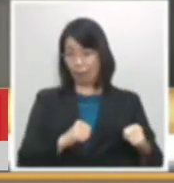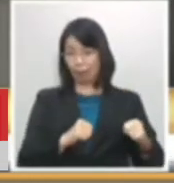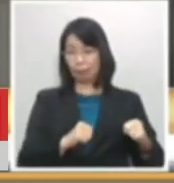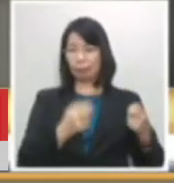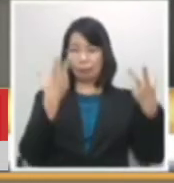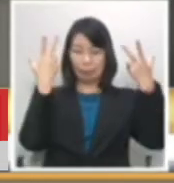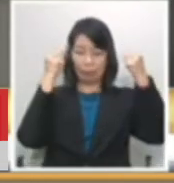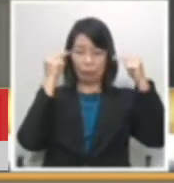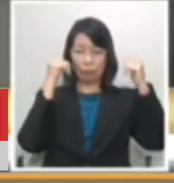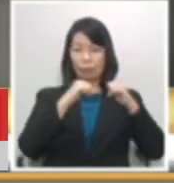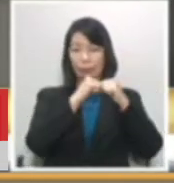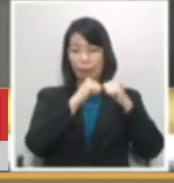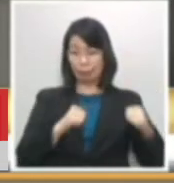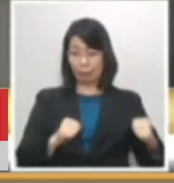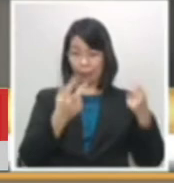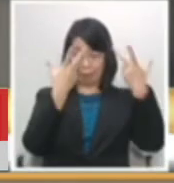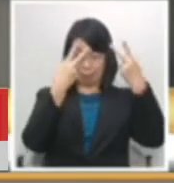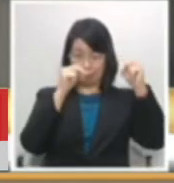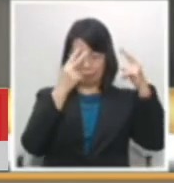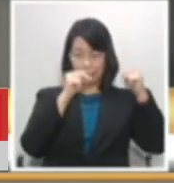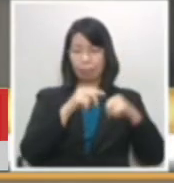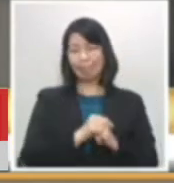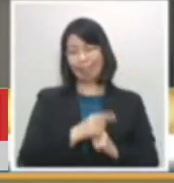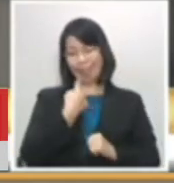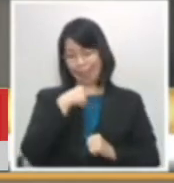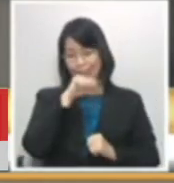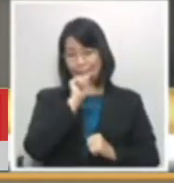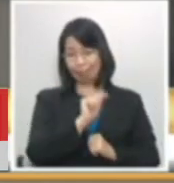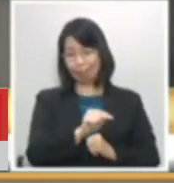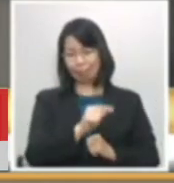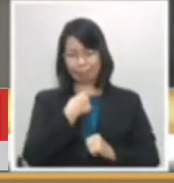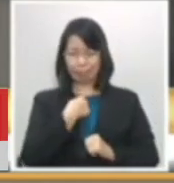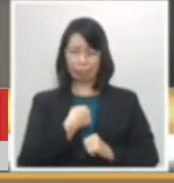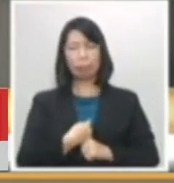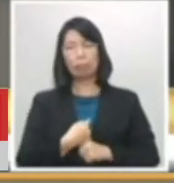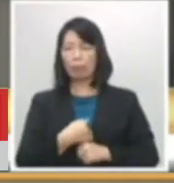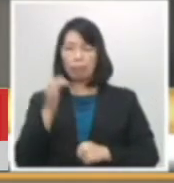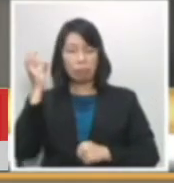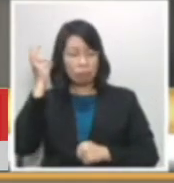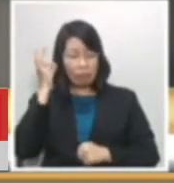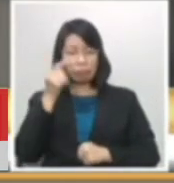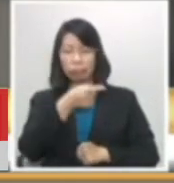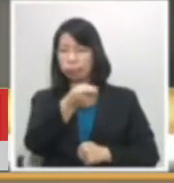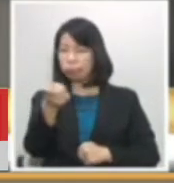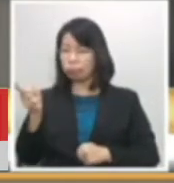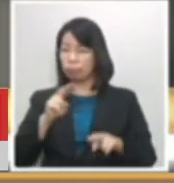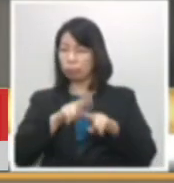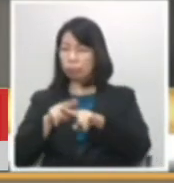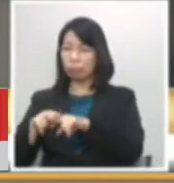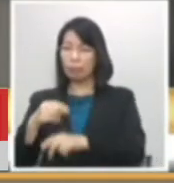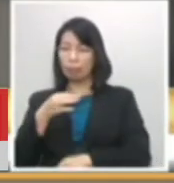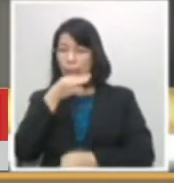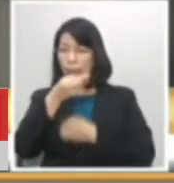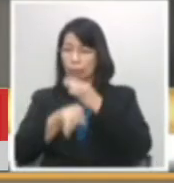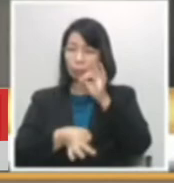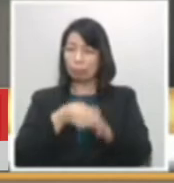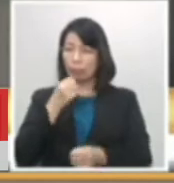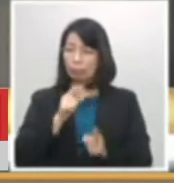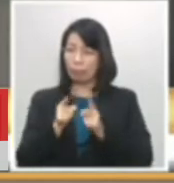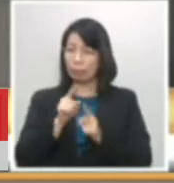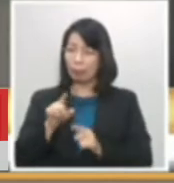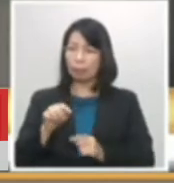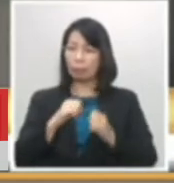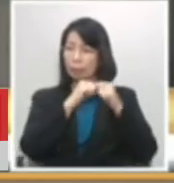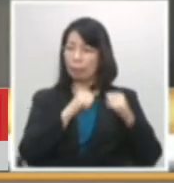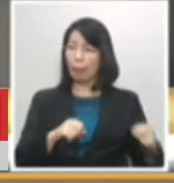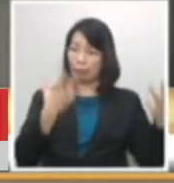จอยู่สำนักงานหนึ่งซึ่งผมต้องพูดถึงผมนั่งฟังหลายท่านไม่มีใครพูดถึงผมก็เลยจำเป็นต้องหยิบขึ้นม